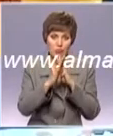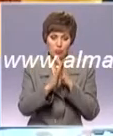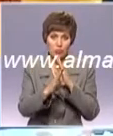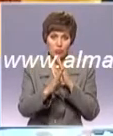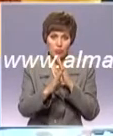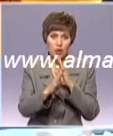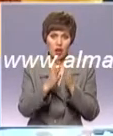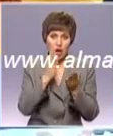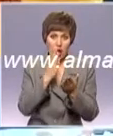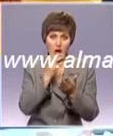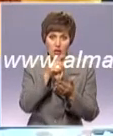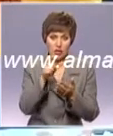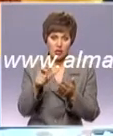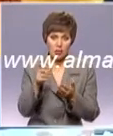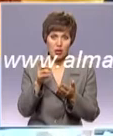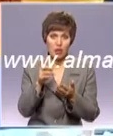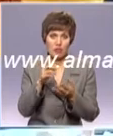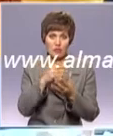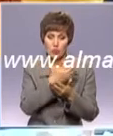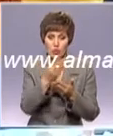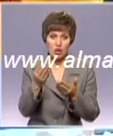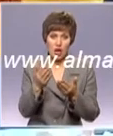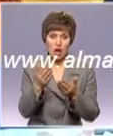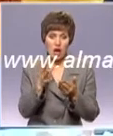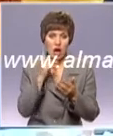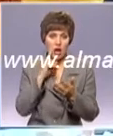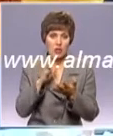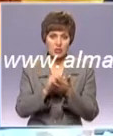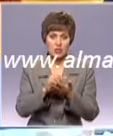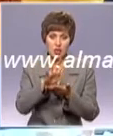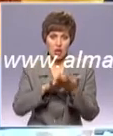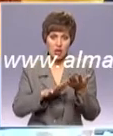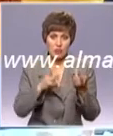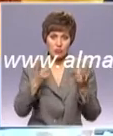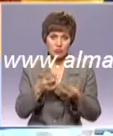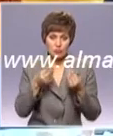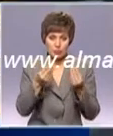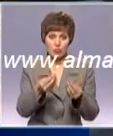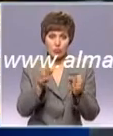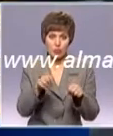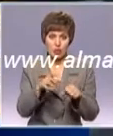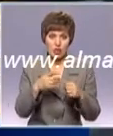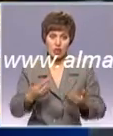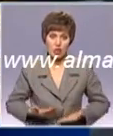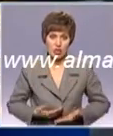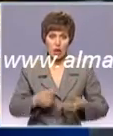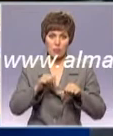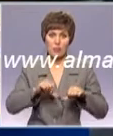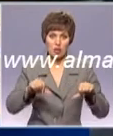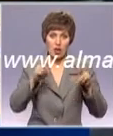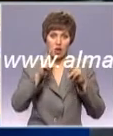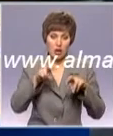тұрғын үй несінде тұрған кезекте тұрған адамдарға сойыққа арыздарын өтініштерін жазып өтуге болады. Біз жилищный комиссияда қараймыз, олда